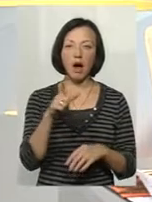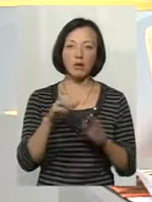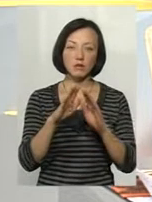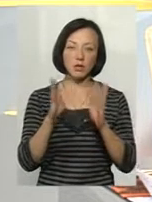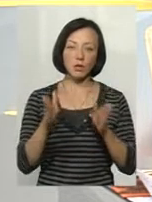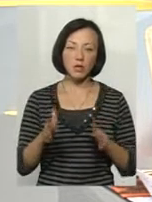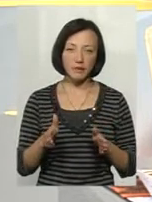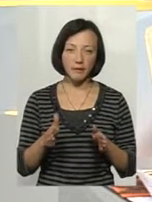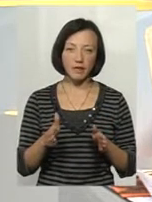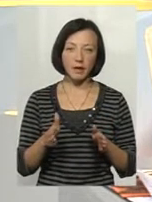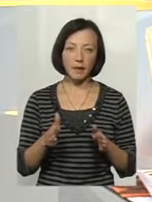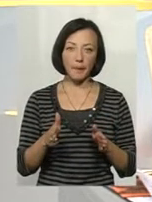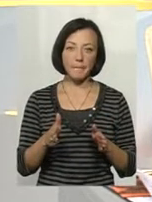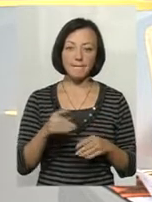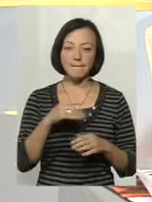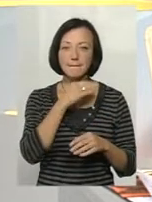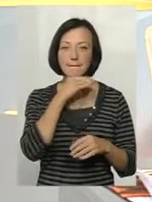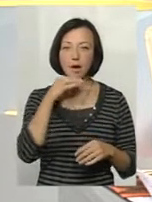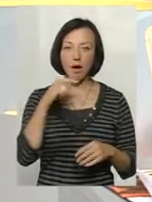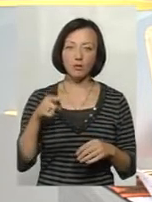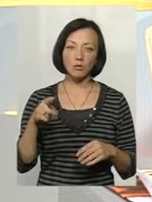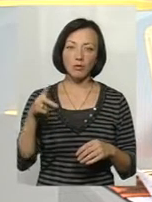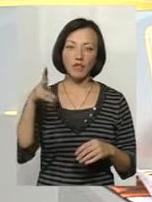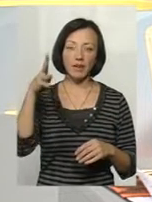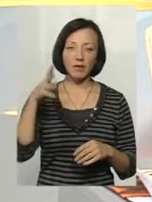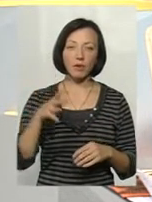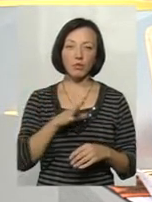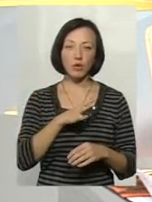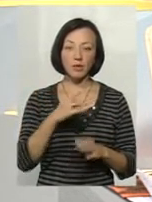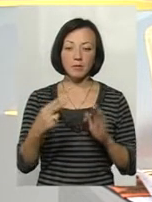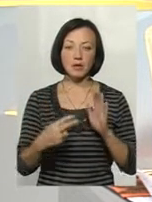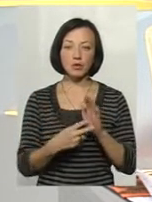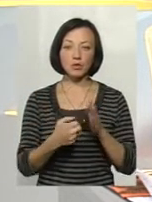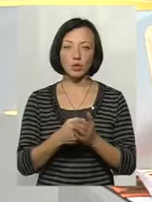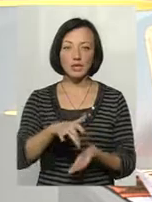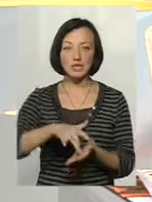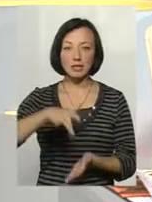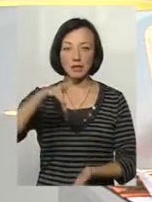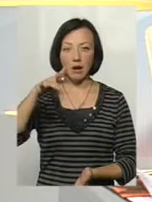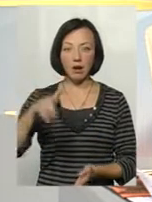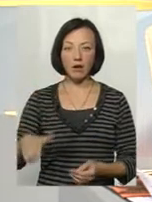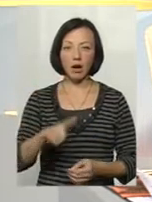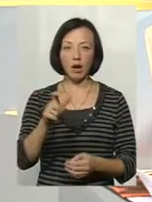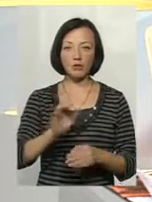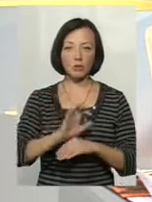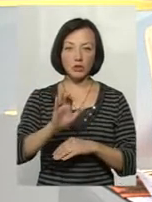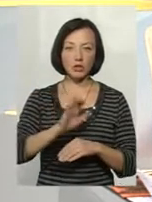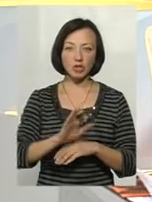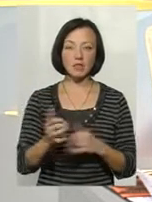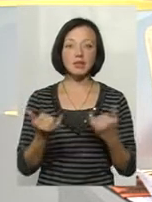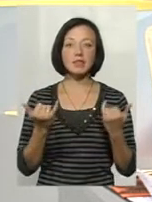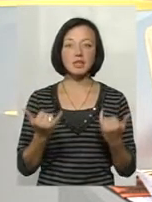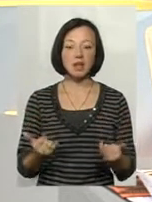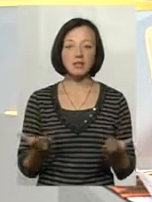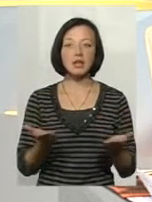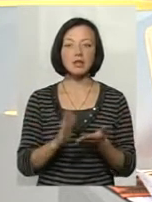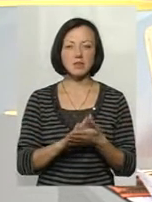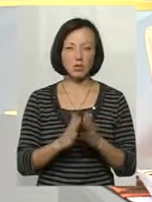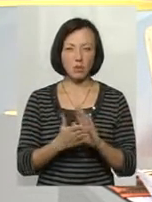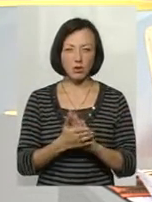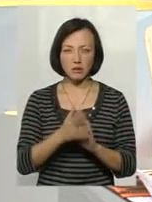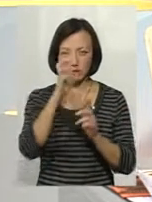котлів в багатоповерхівках, які були під'єднані до централізованого газопостачання. Зараз яка